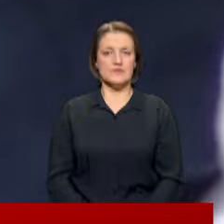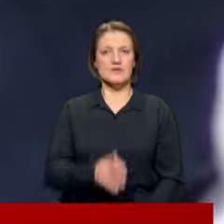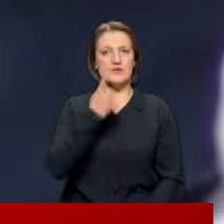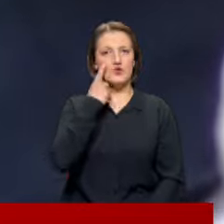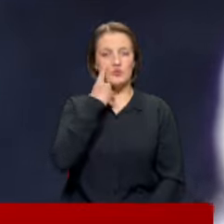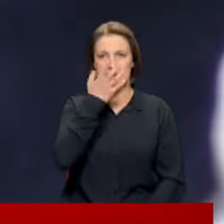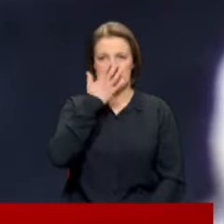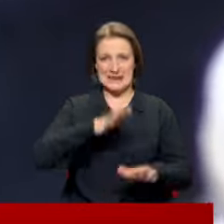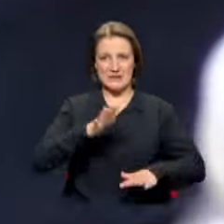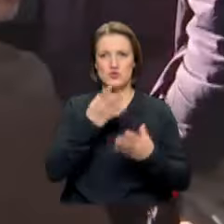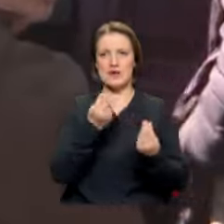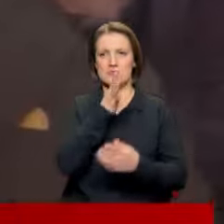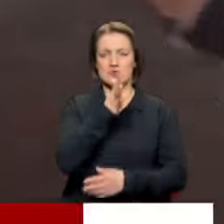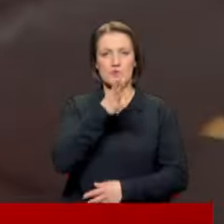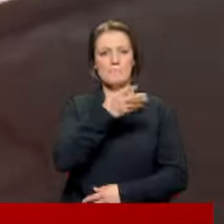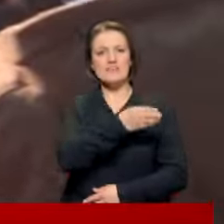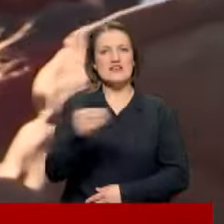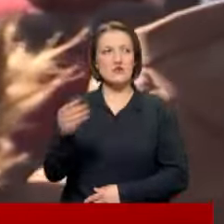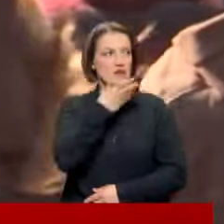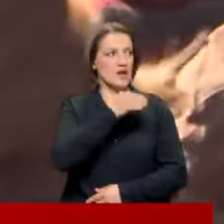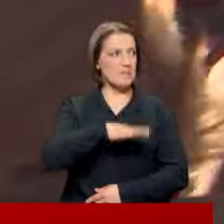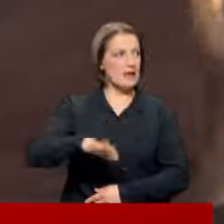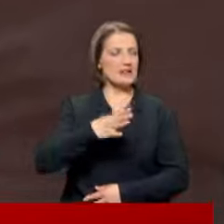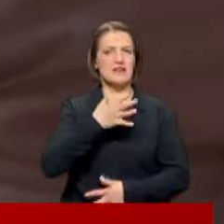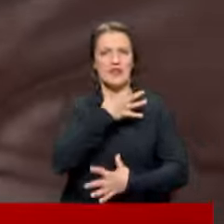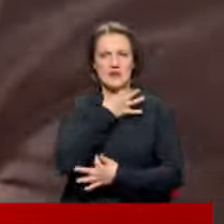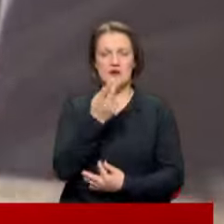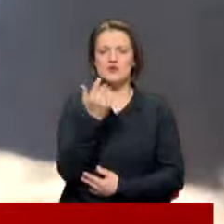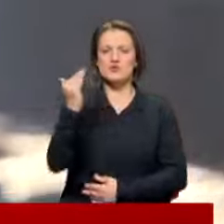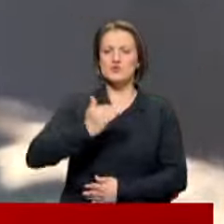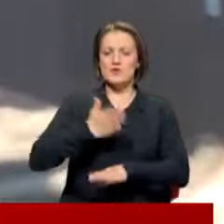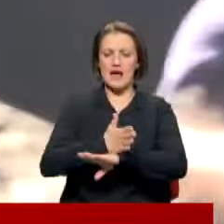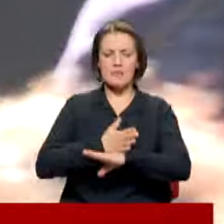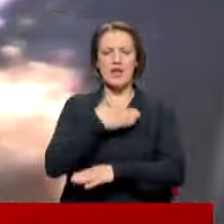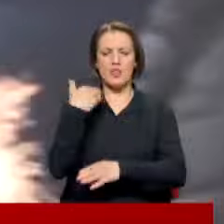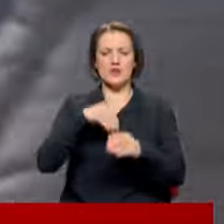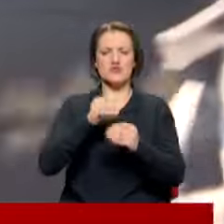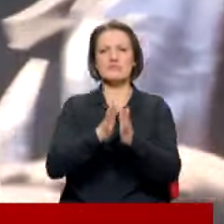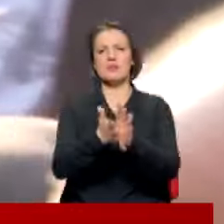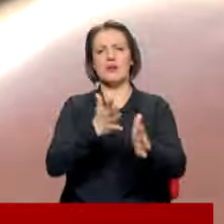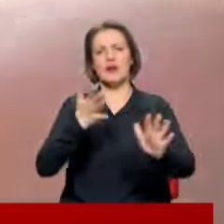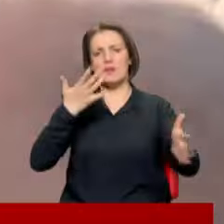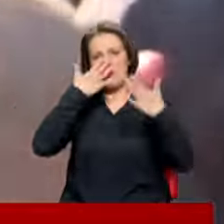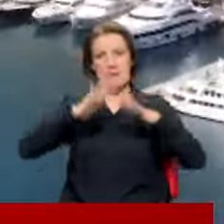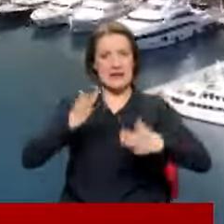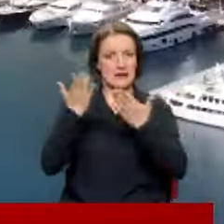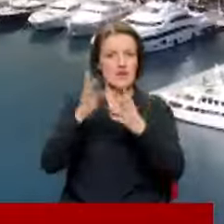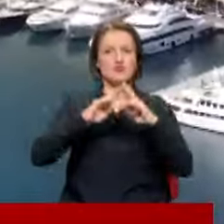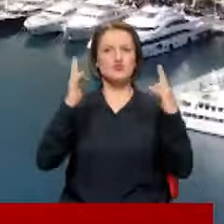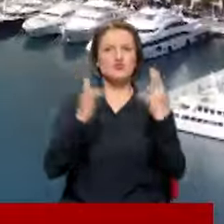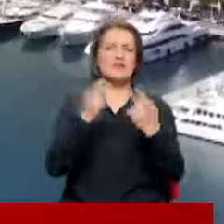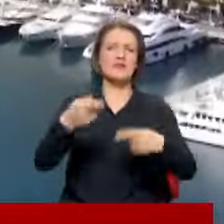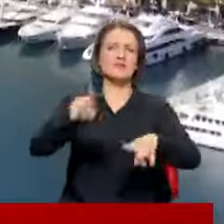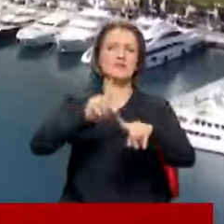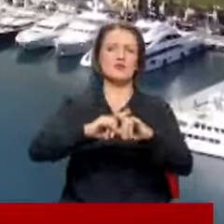beklentilerini çok iyi biliyoruz. Milyonlarca emekli, dar gelirli, ucuz ekmek, et için uzun kuyruklarda beklerken dünyanın